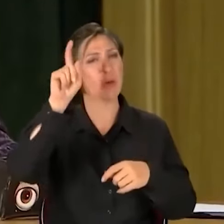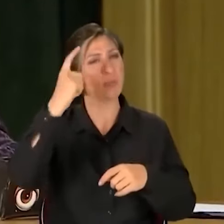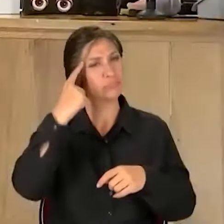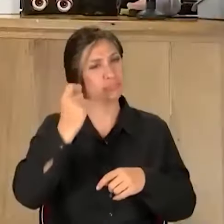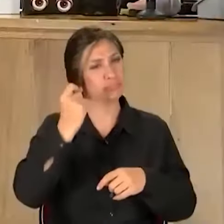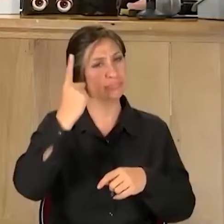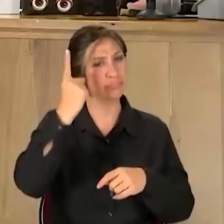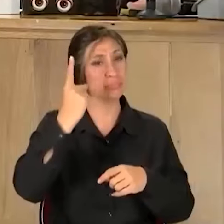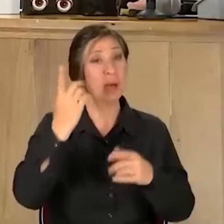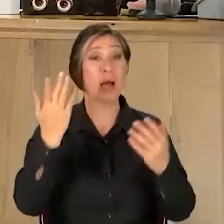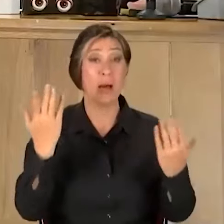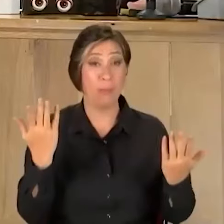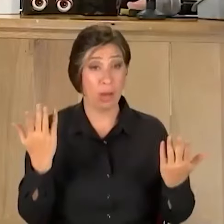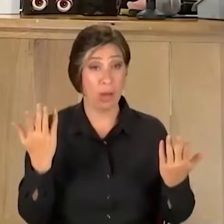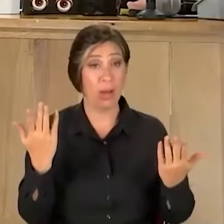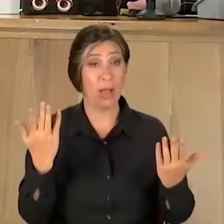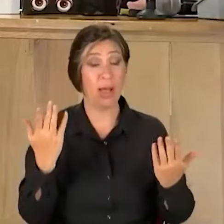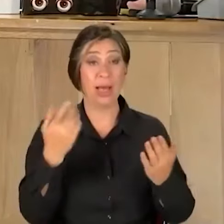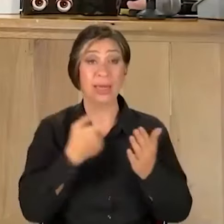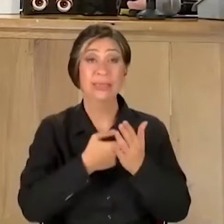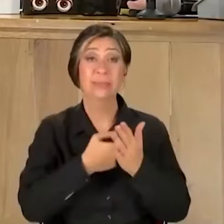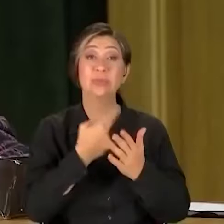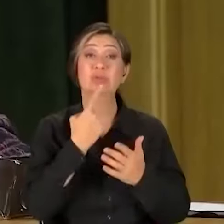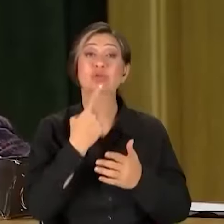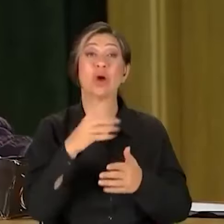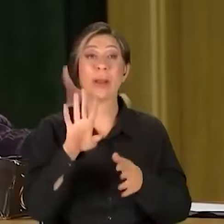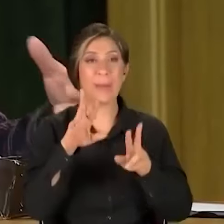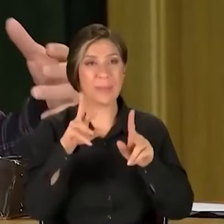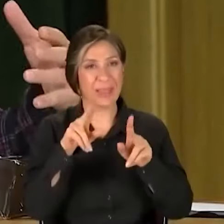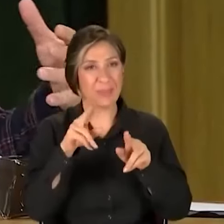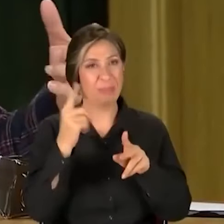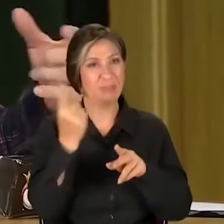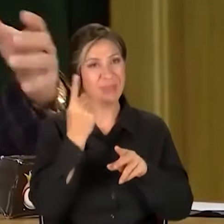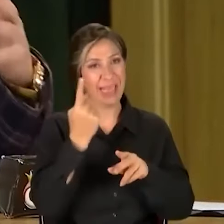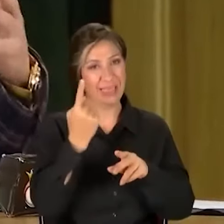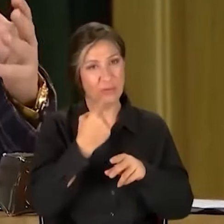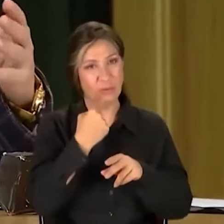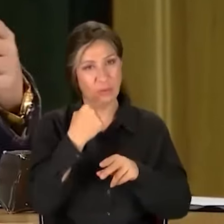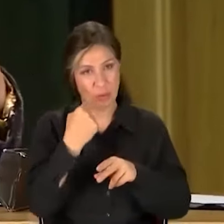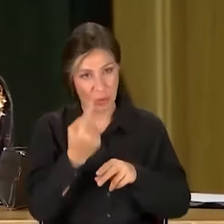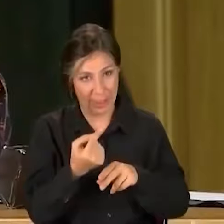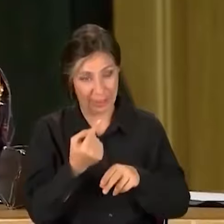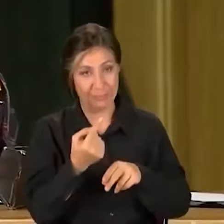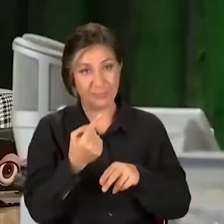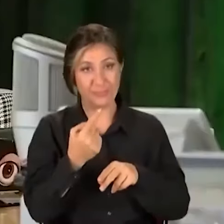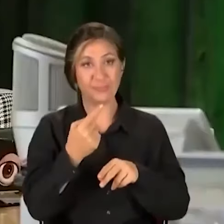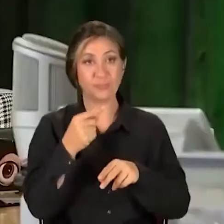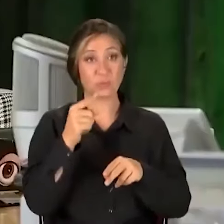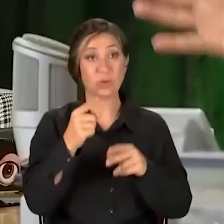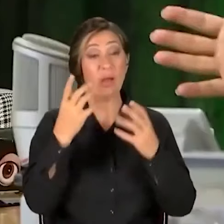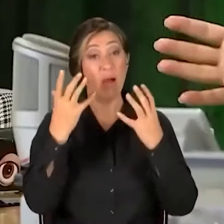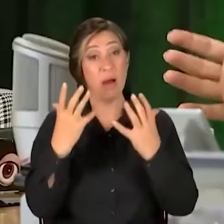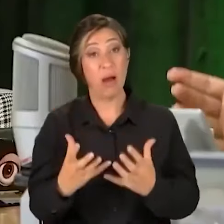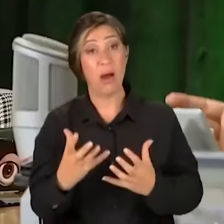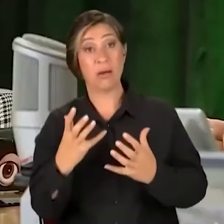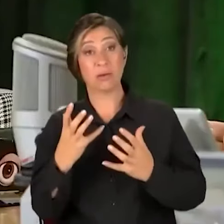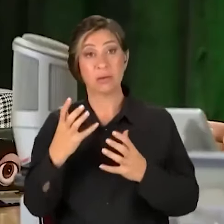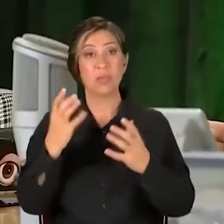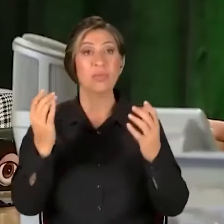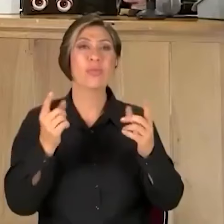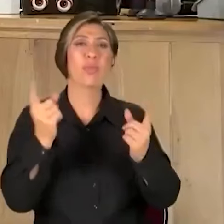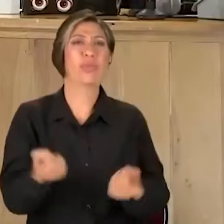bulunmuştur. Ama ismini vermeyeyim falan gibilerden böyle şeylerine burada ağır